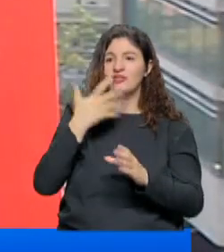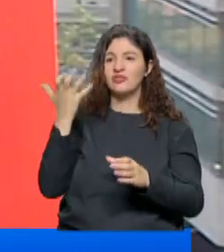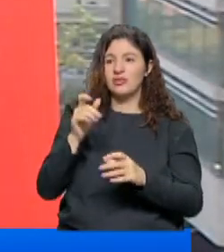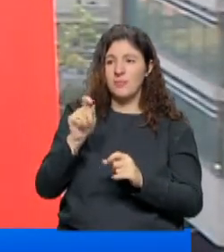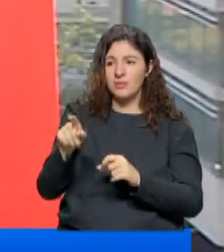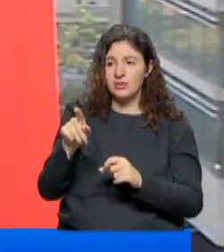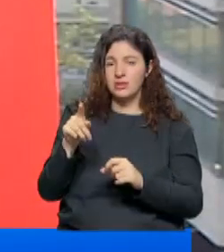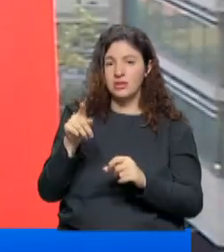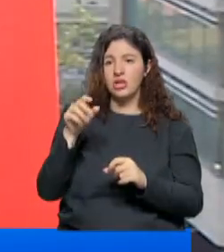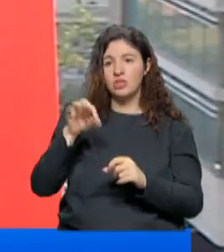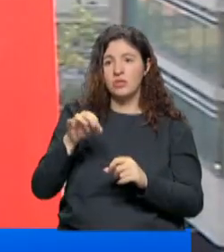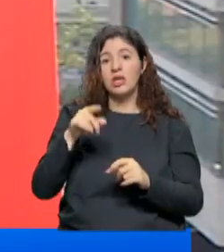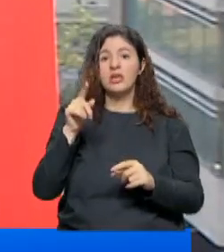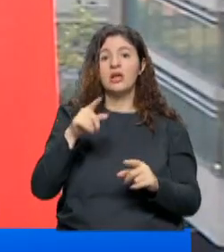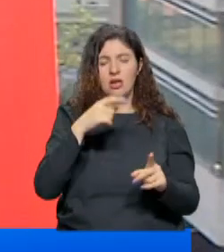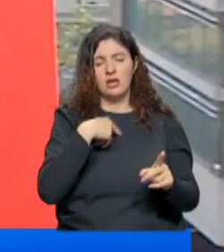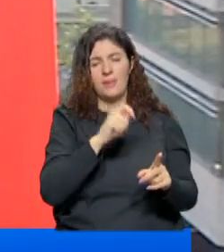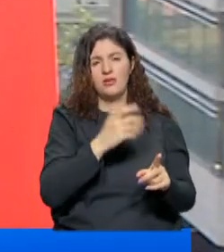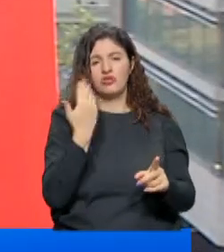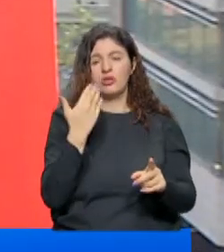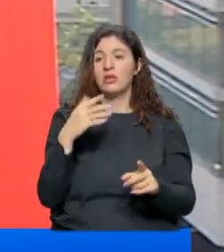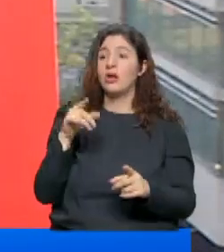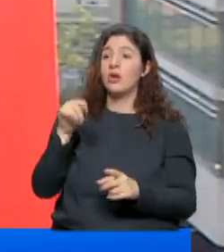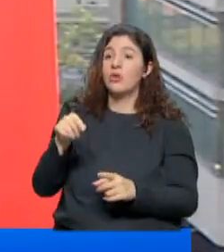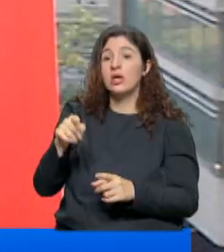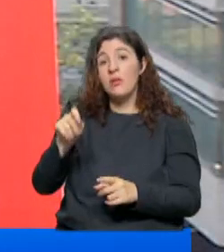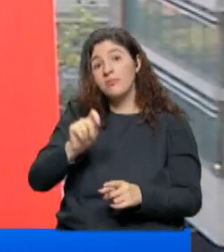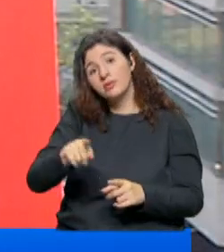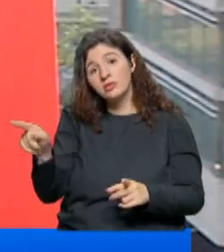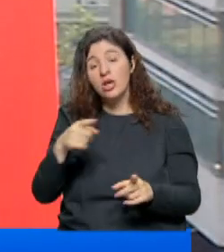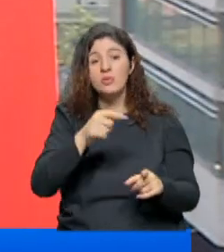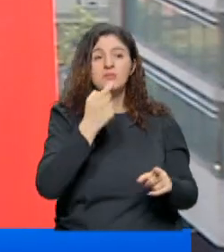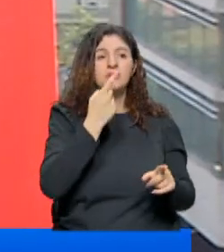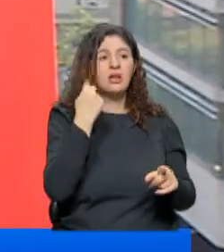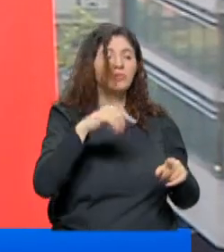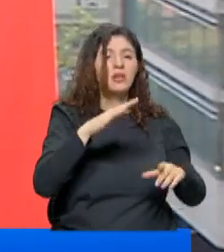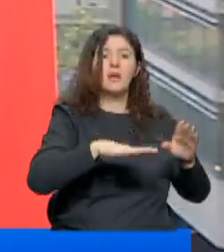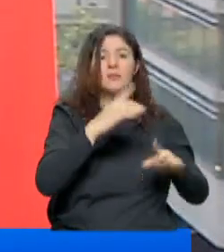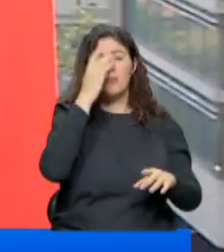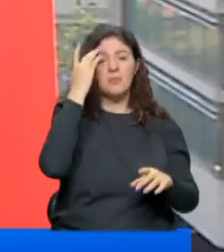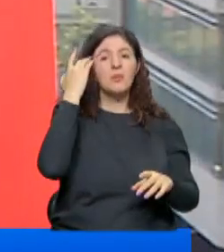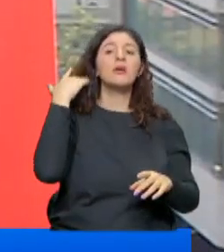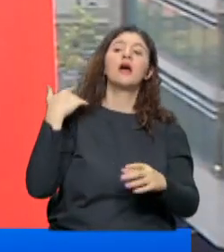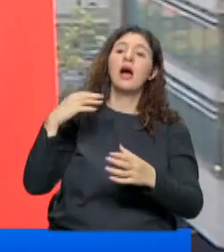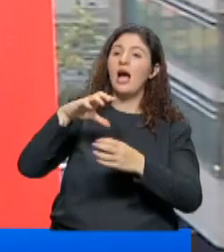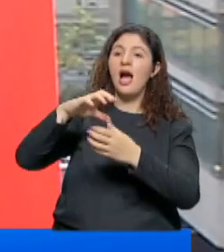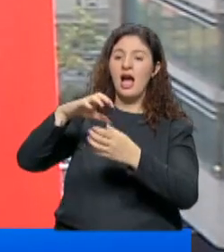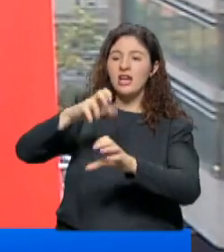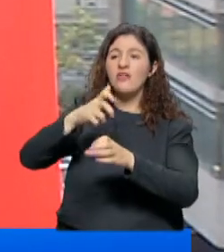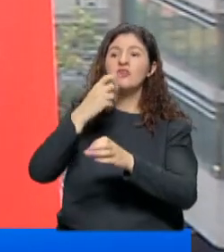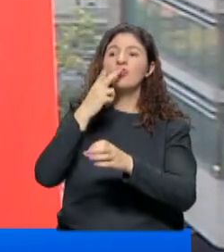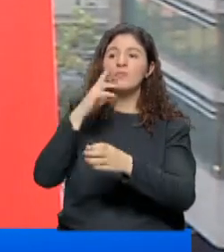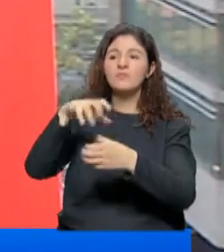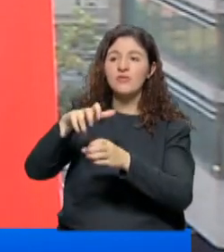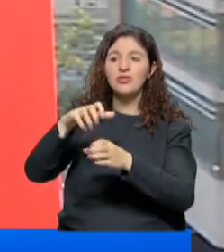çocukken? Yapar. Şimdi yapsın da göreyim. Geçen ya, seneyle bu seneyi bir kıyaslamak lazım. Yahu bak, kavanoz ve kapak.